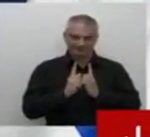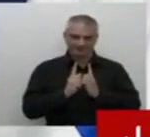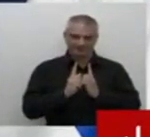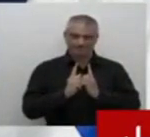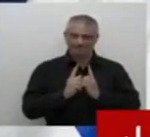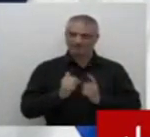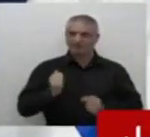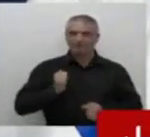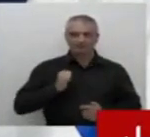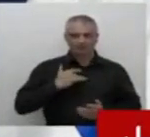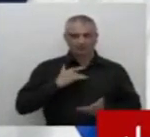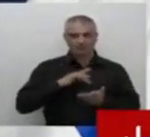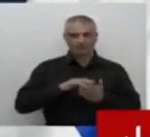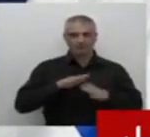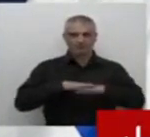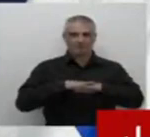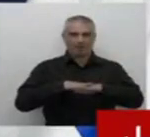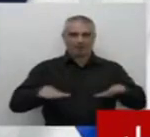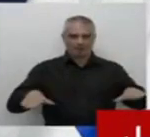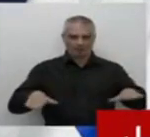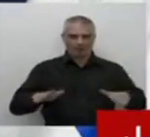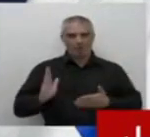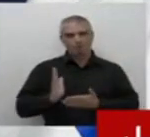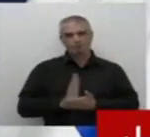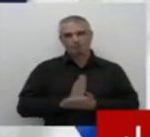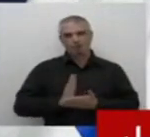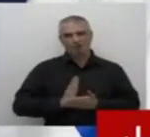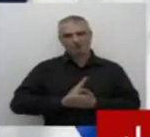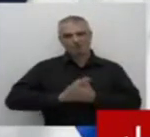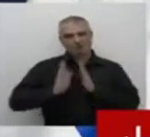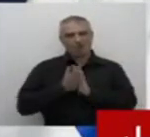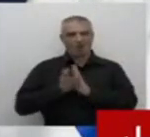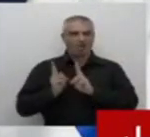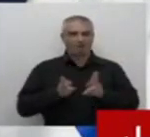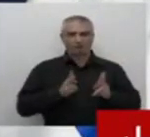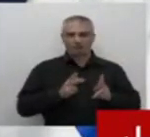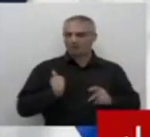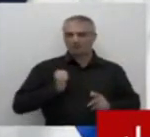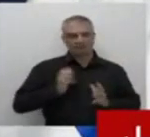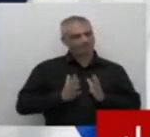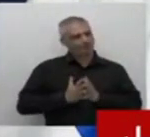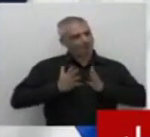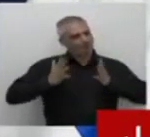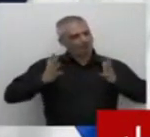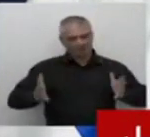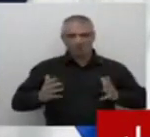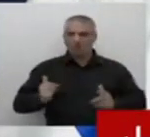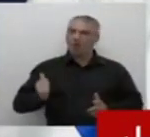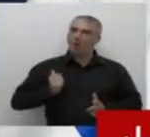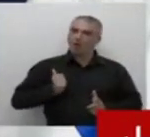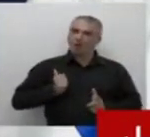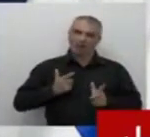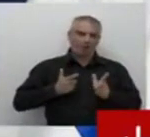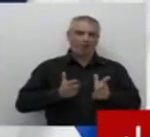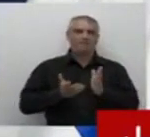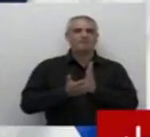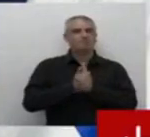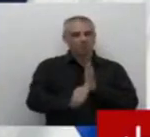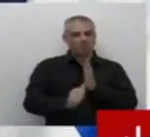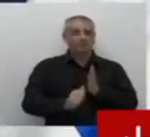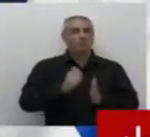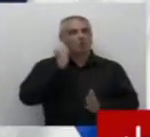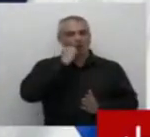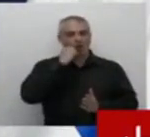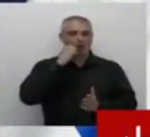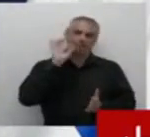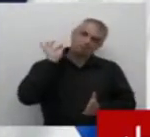وقصير قواتنا على الارض جاهزه لكل مهمه الجنود